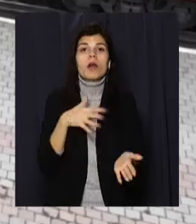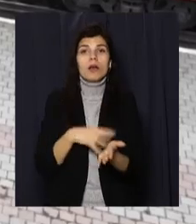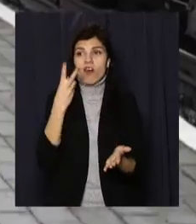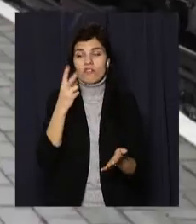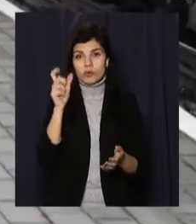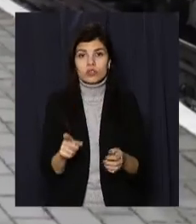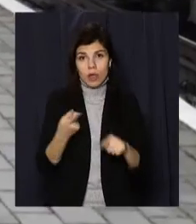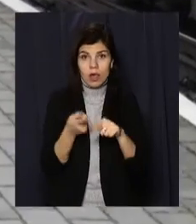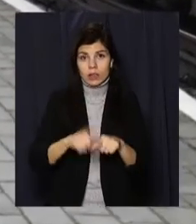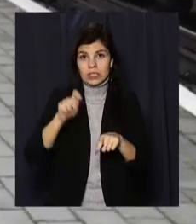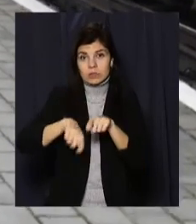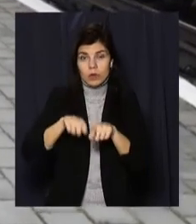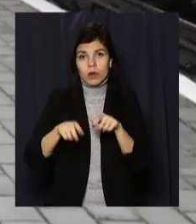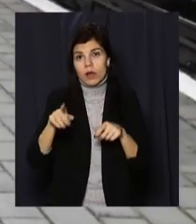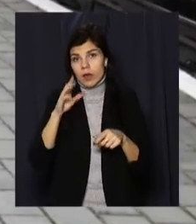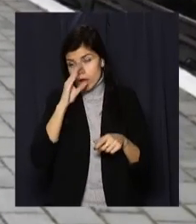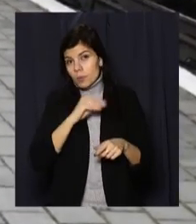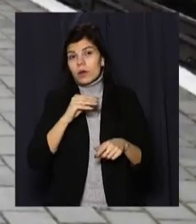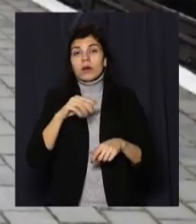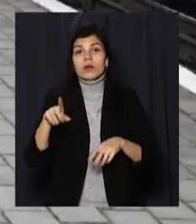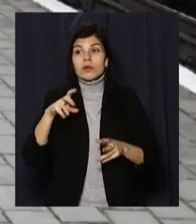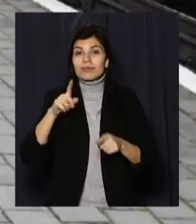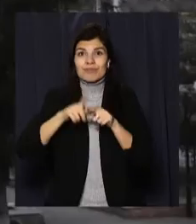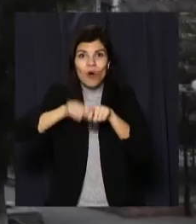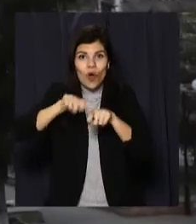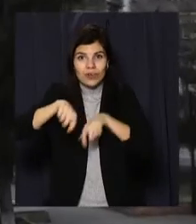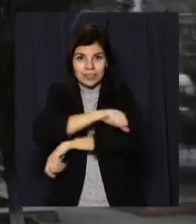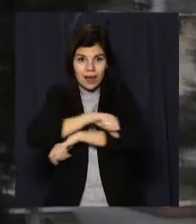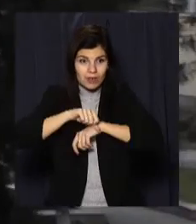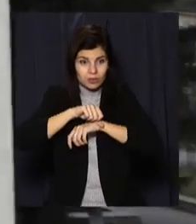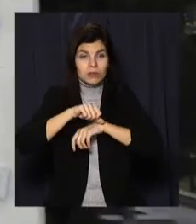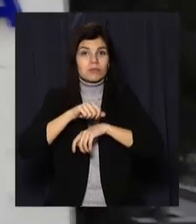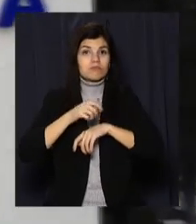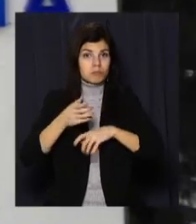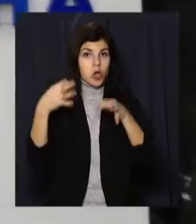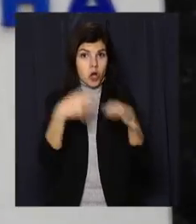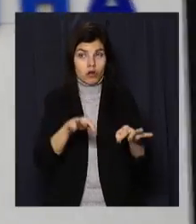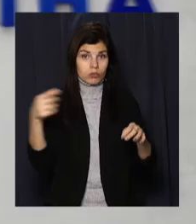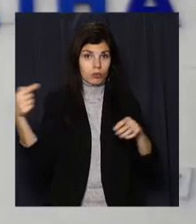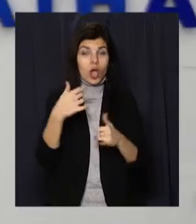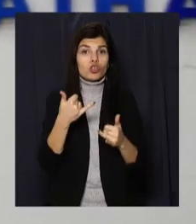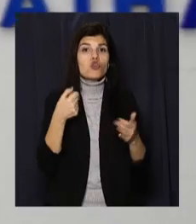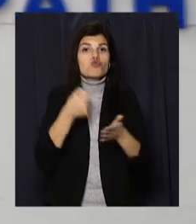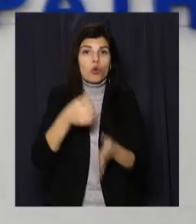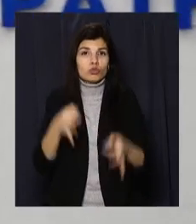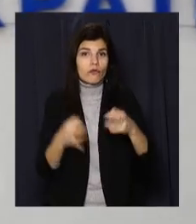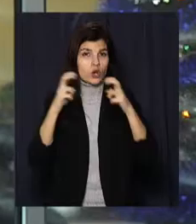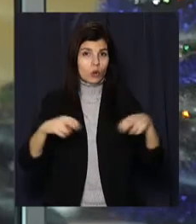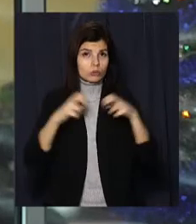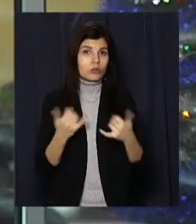двом державним інспекторам одного з митних постів Дніпровської митниці запобіжного заходу. Триває досудове розслідування.